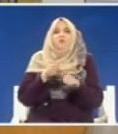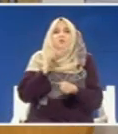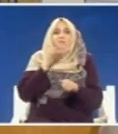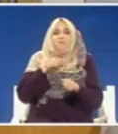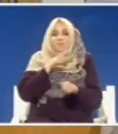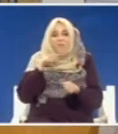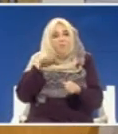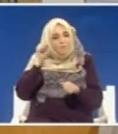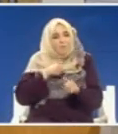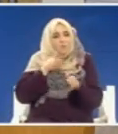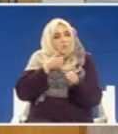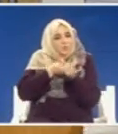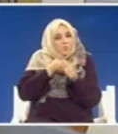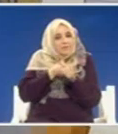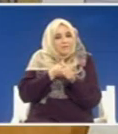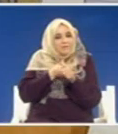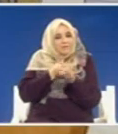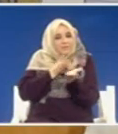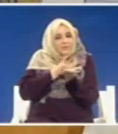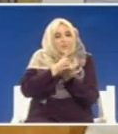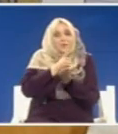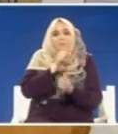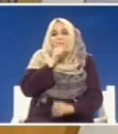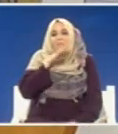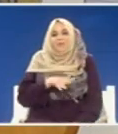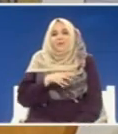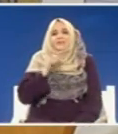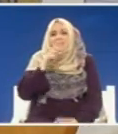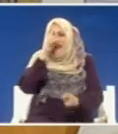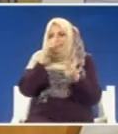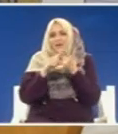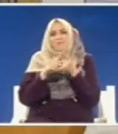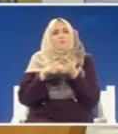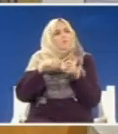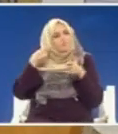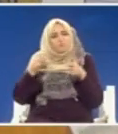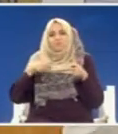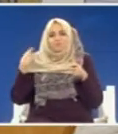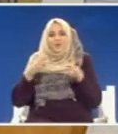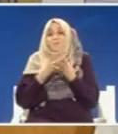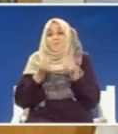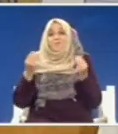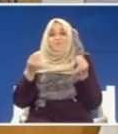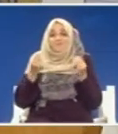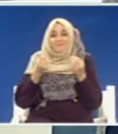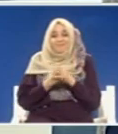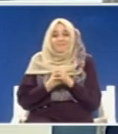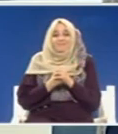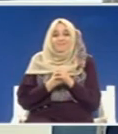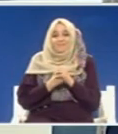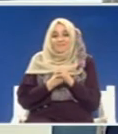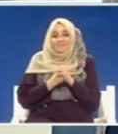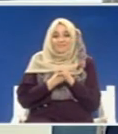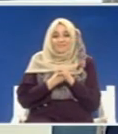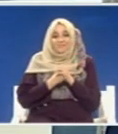أن نسلك منهجه صلى الله عليه وسلم. وللحديث في هذا الموضوع جميل شوق كبير. الله يخليك شيخنا